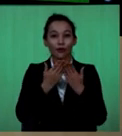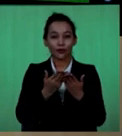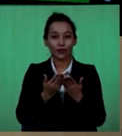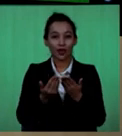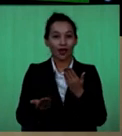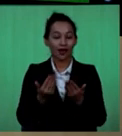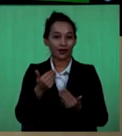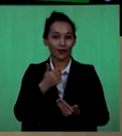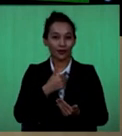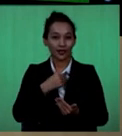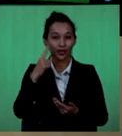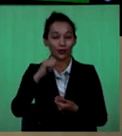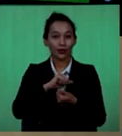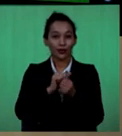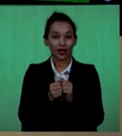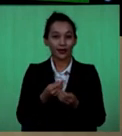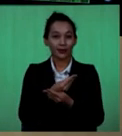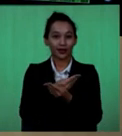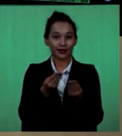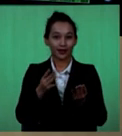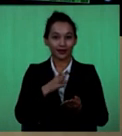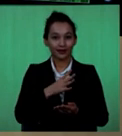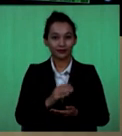ham tayinlangan edi. Esingizdami?